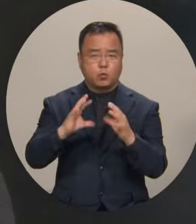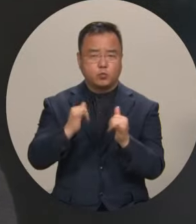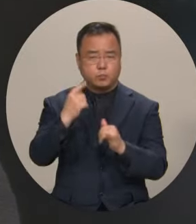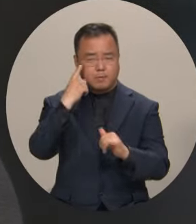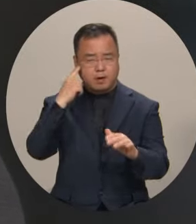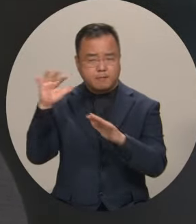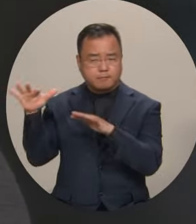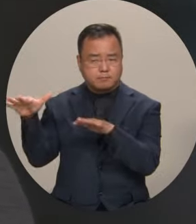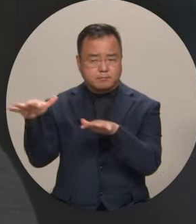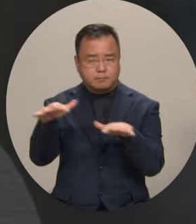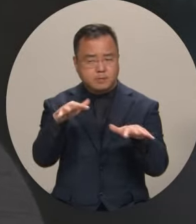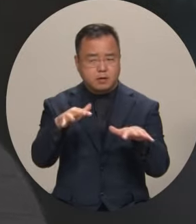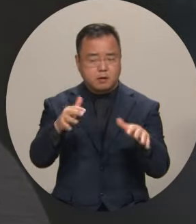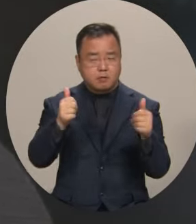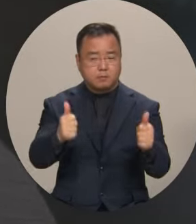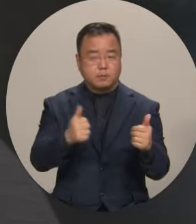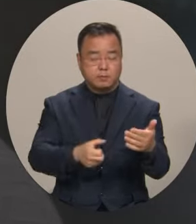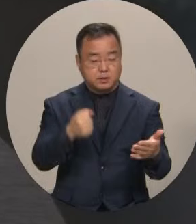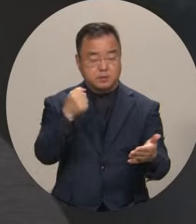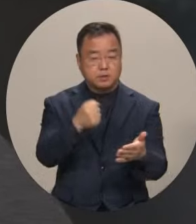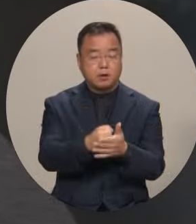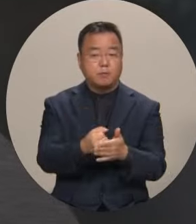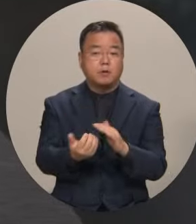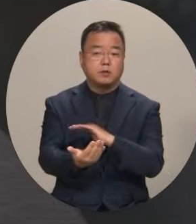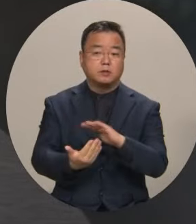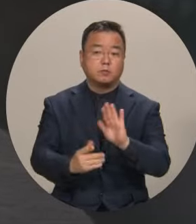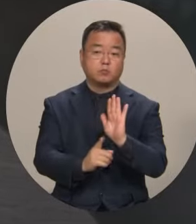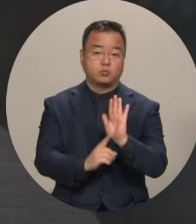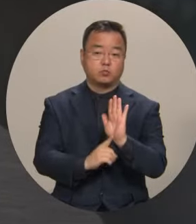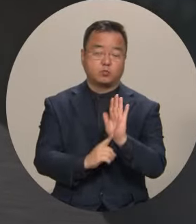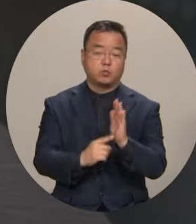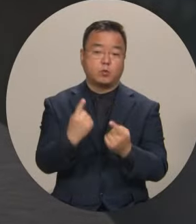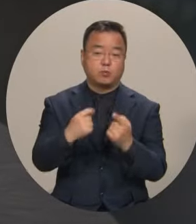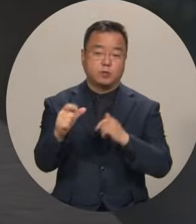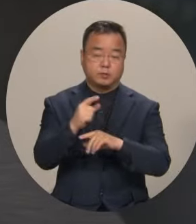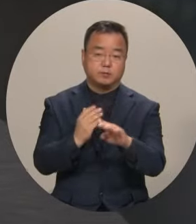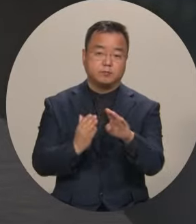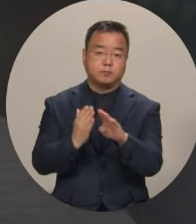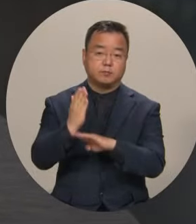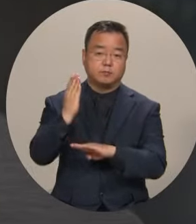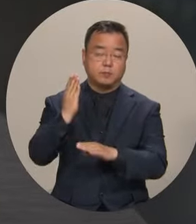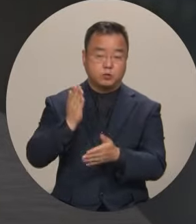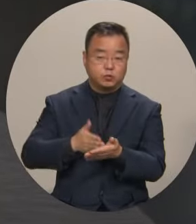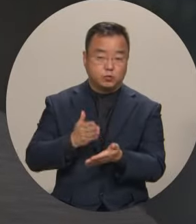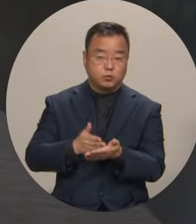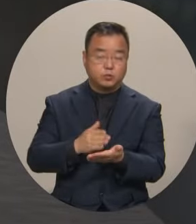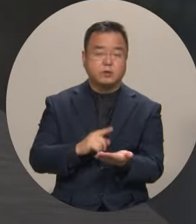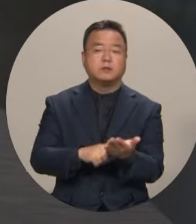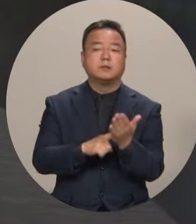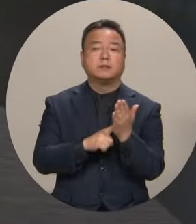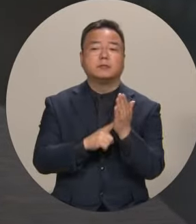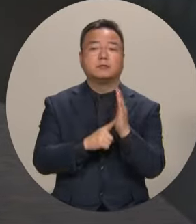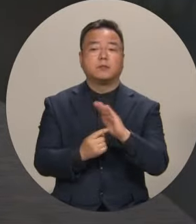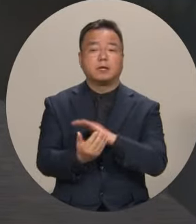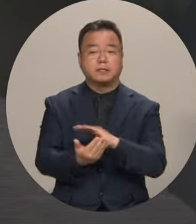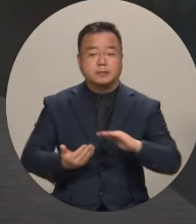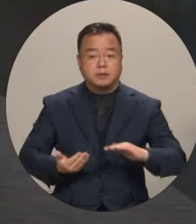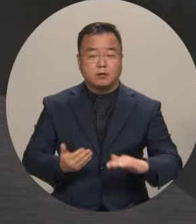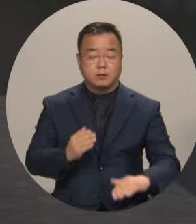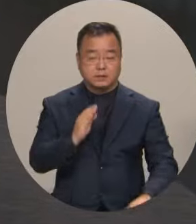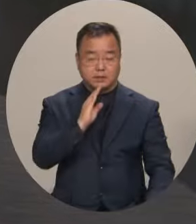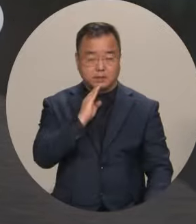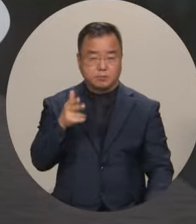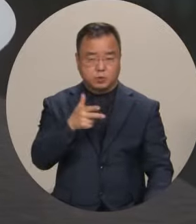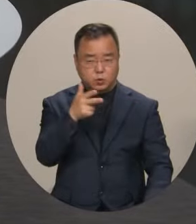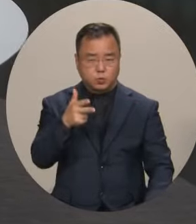집중된 판결이었습니다이 당초 예고했던 시간 훨씬 넘겨서 저희 뉴스를이어서 직전에 발표가 된 탓에 아직 취재가